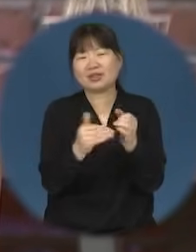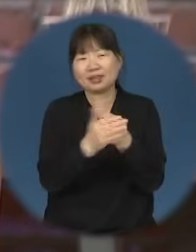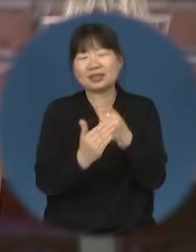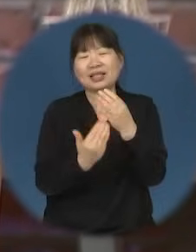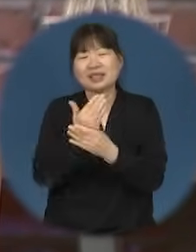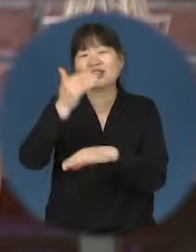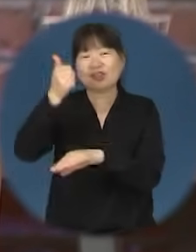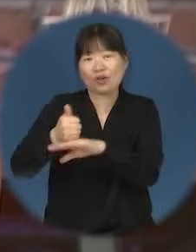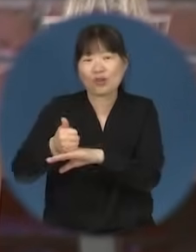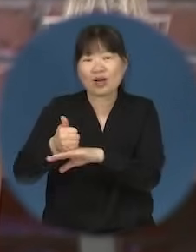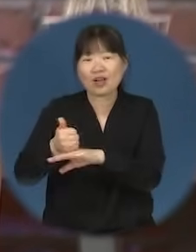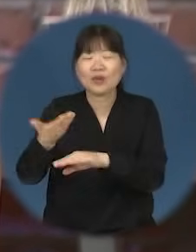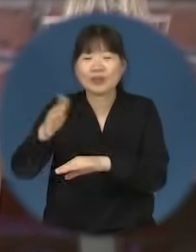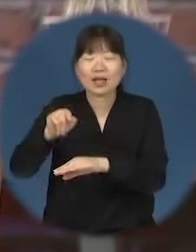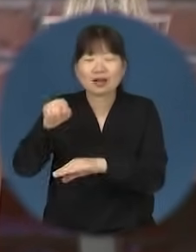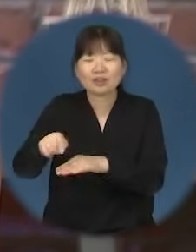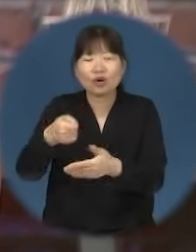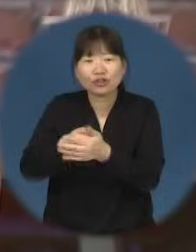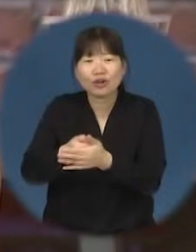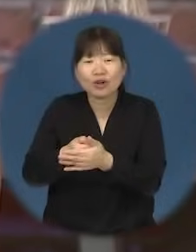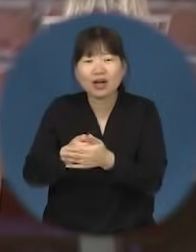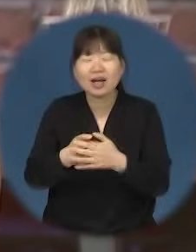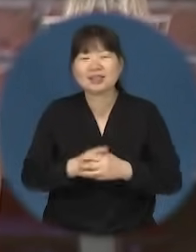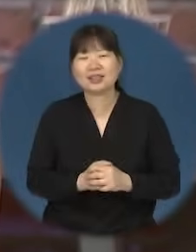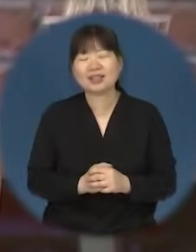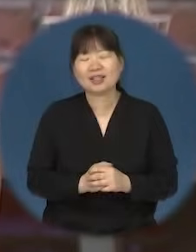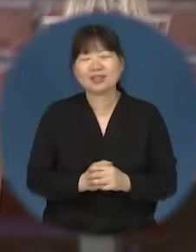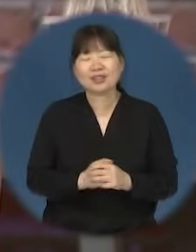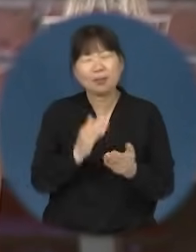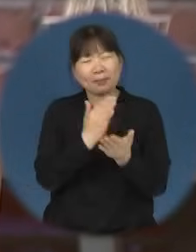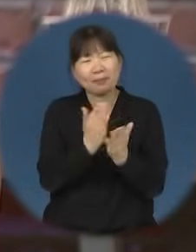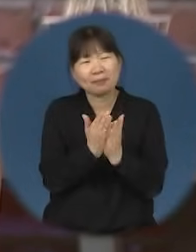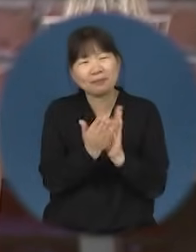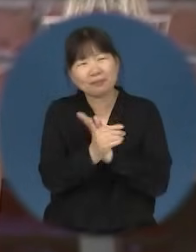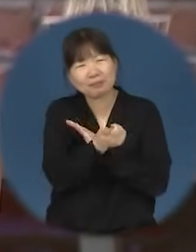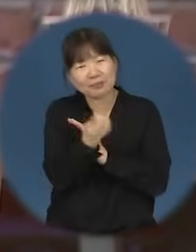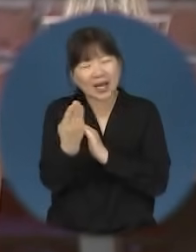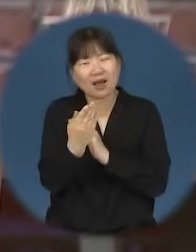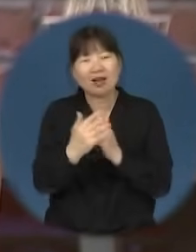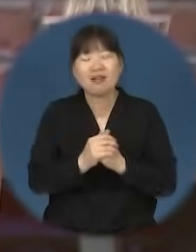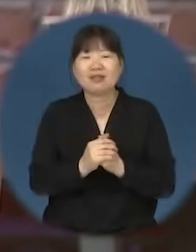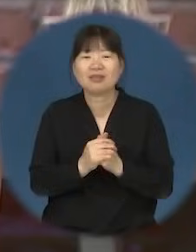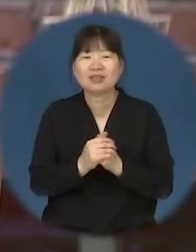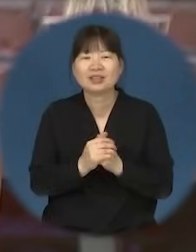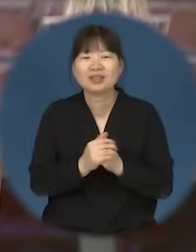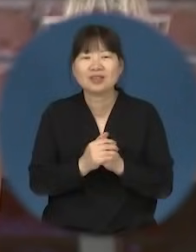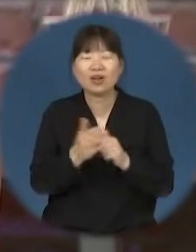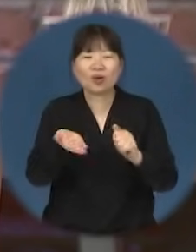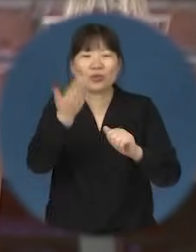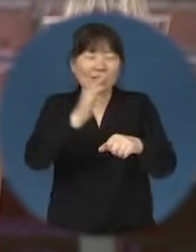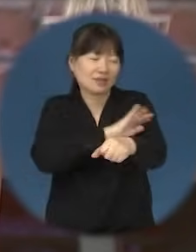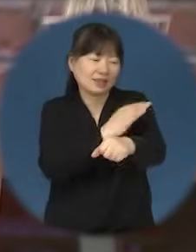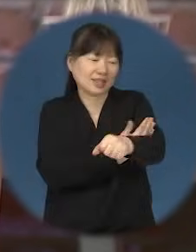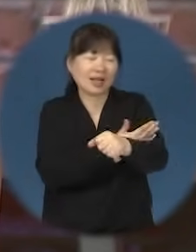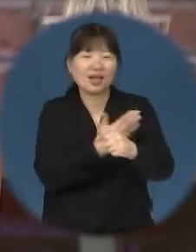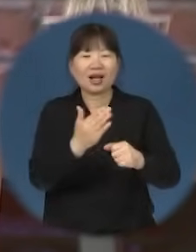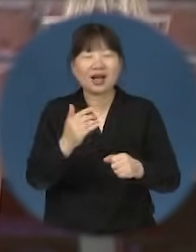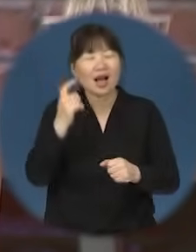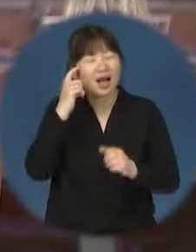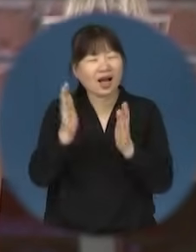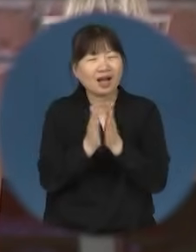왜 그거를 결정하는 사람이 뭐 금통위도 있고 몇 명의 시스템 사람들이 알아서